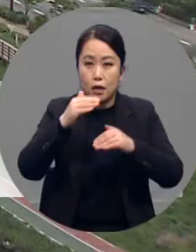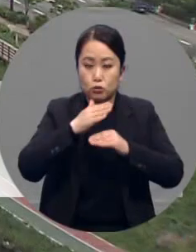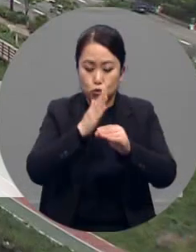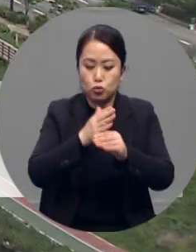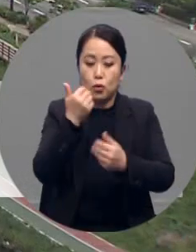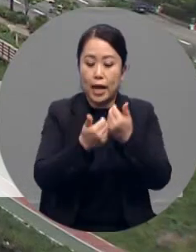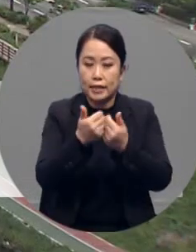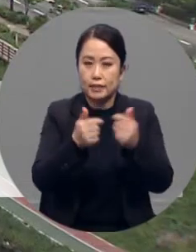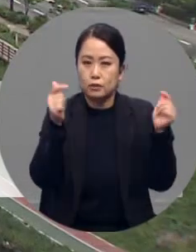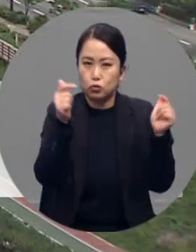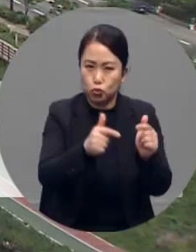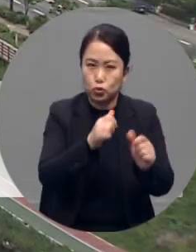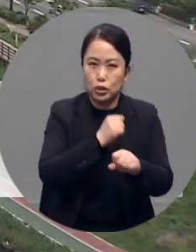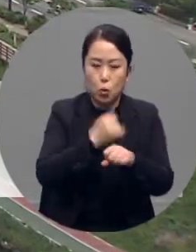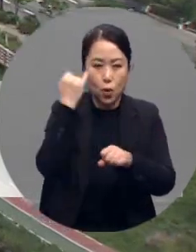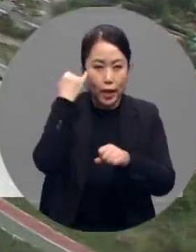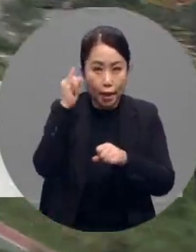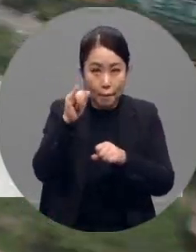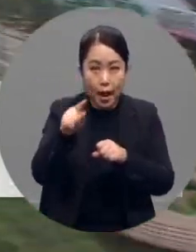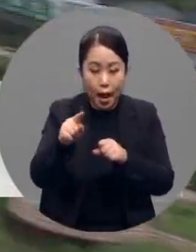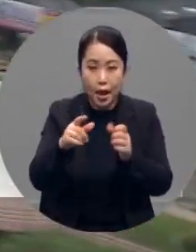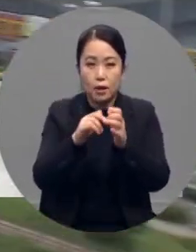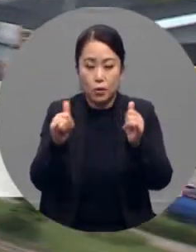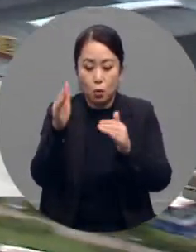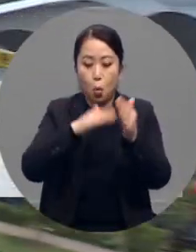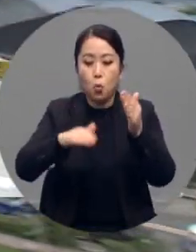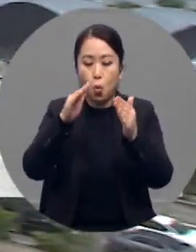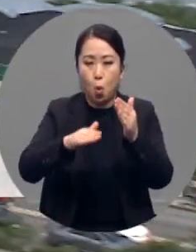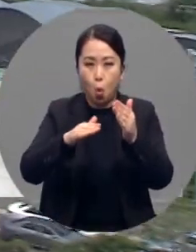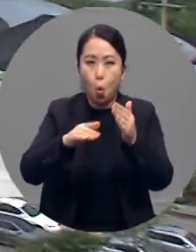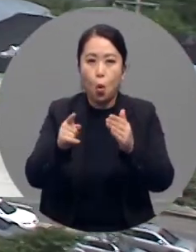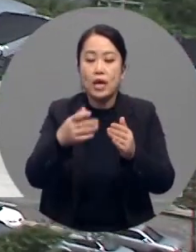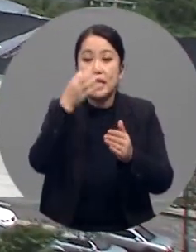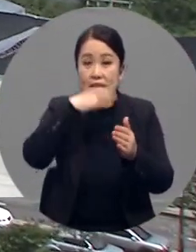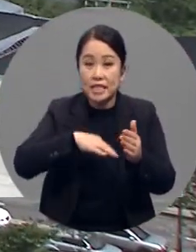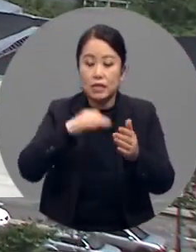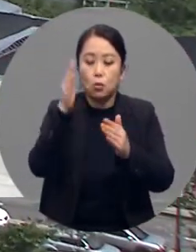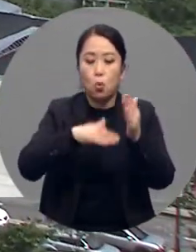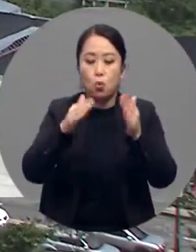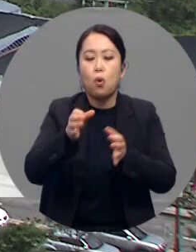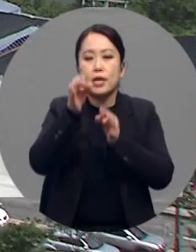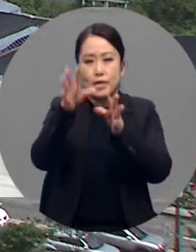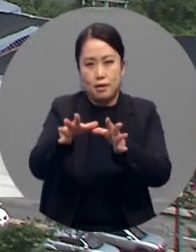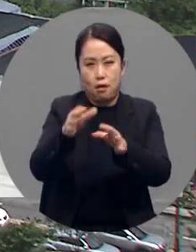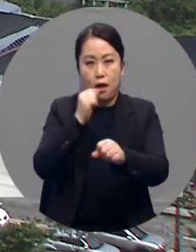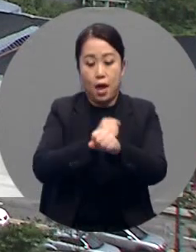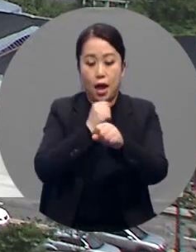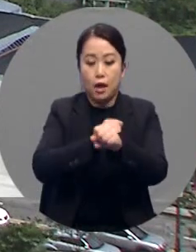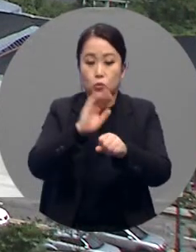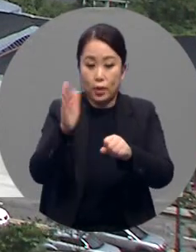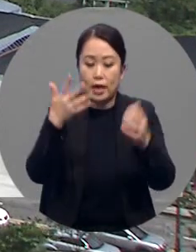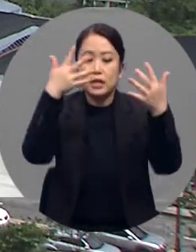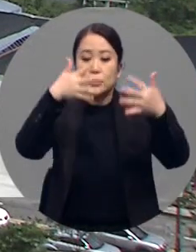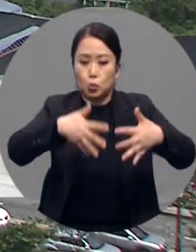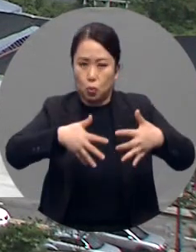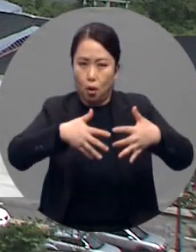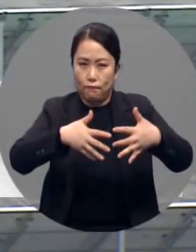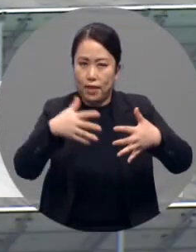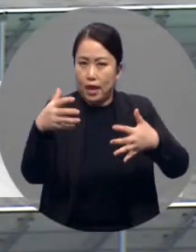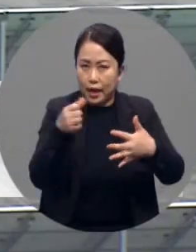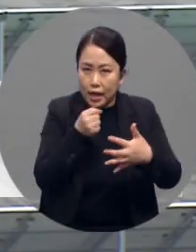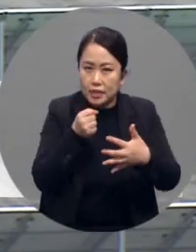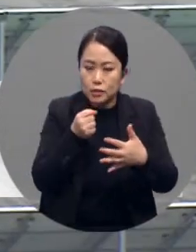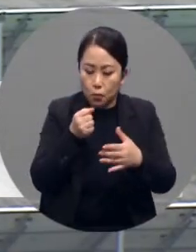개발이익의 공공기여 방안을 적극적으로 찾아야 한다는 내용에 조건부 동일 통보를 받았습니다 씨는